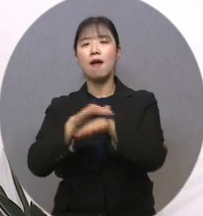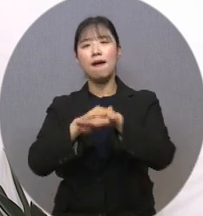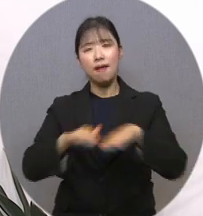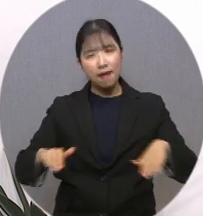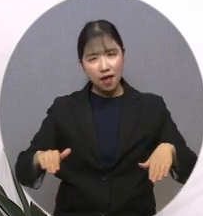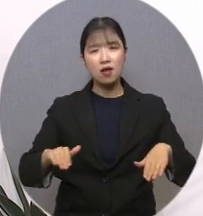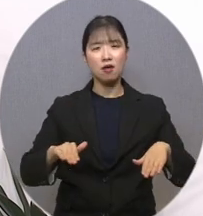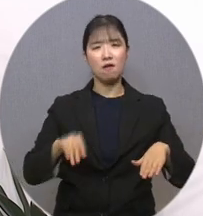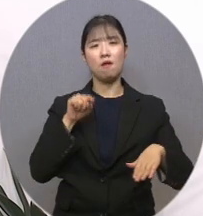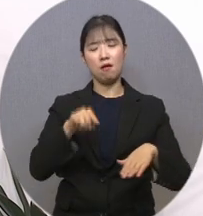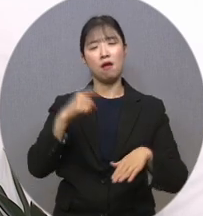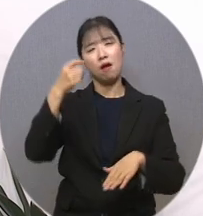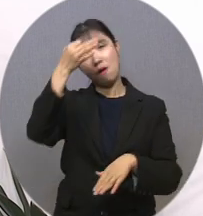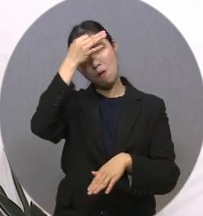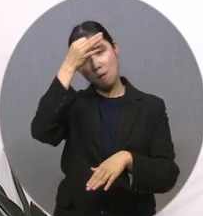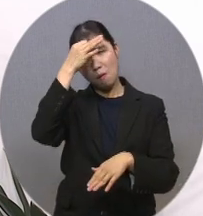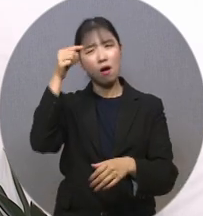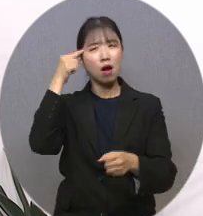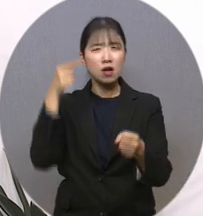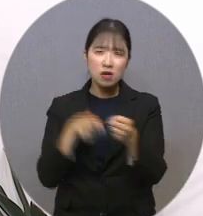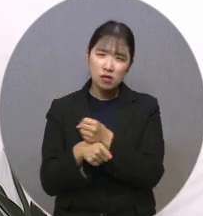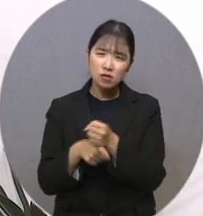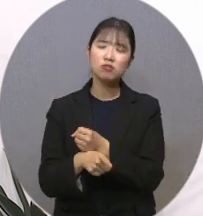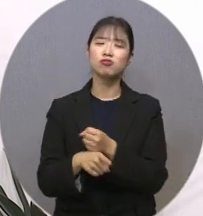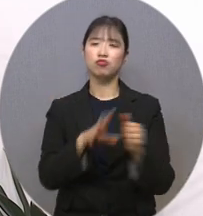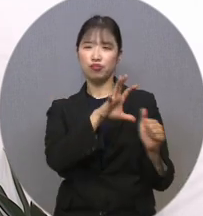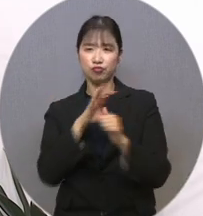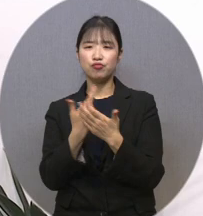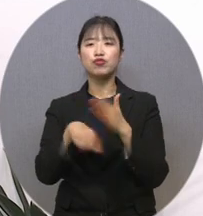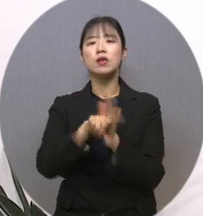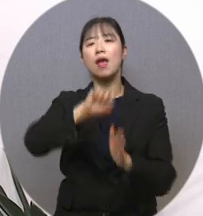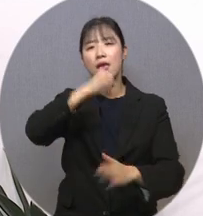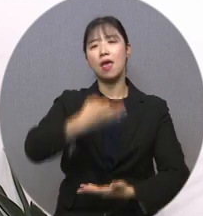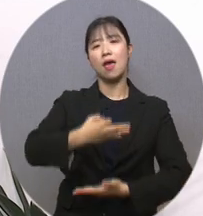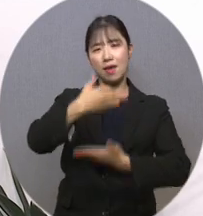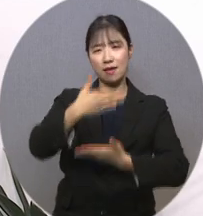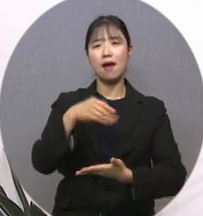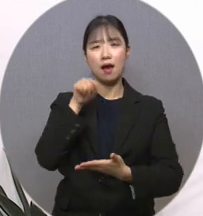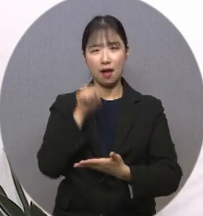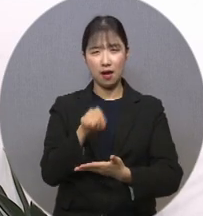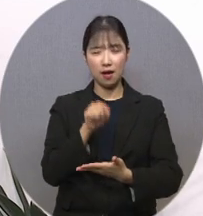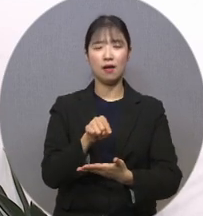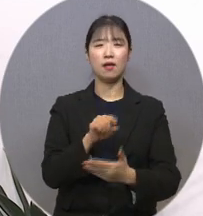내 과학기술이 될 수 있도록 그런 예산이 이번에